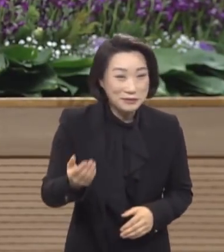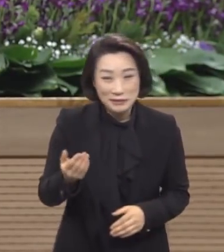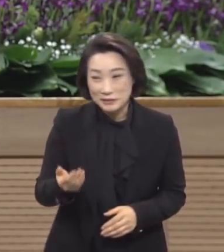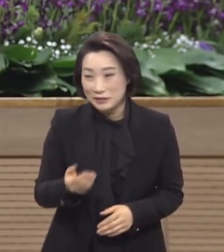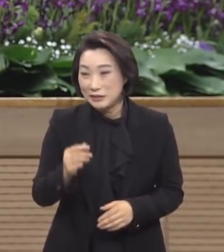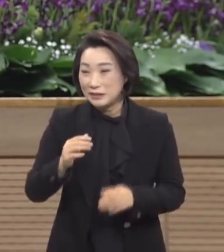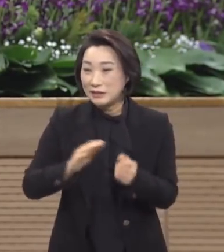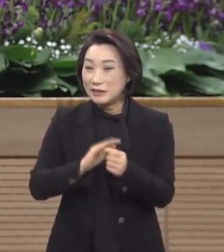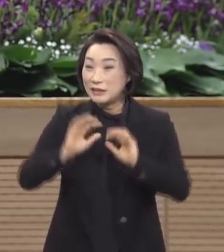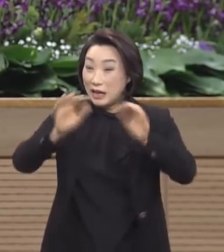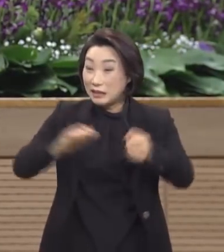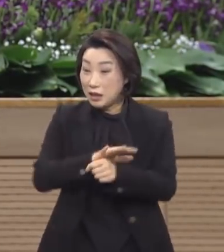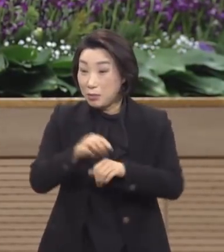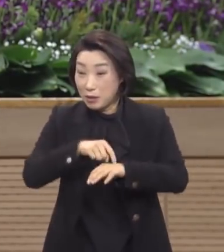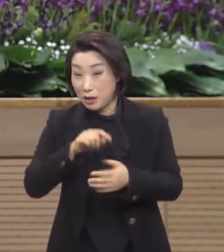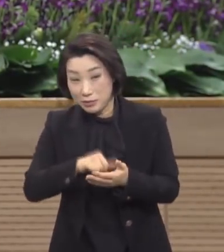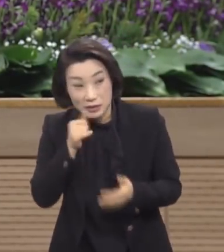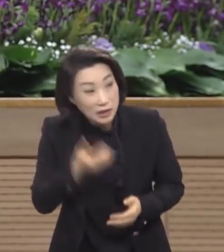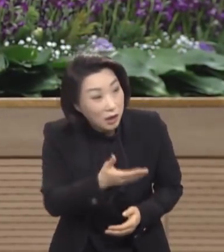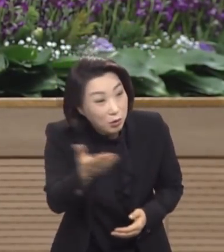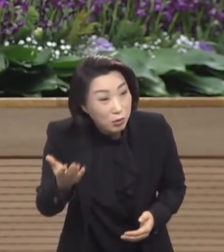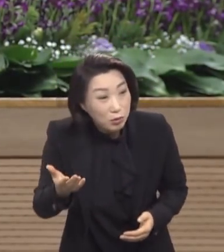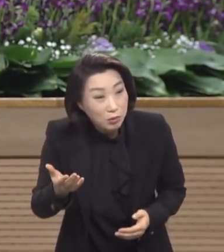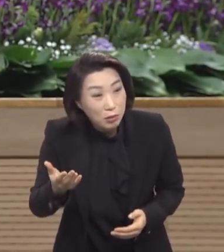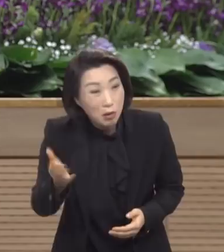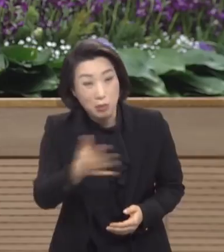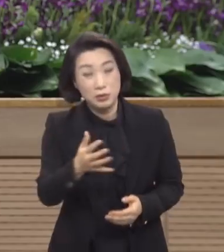있나요? 없지. 그러면